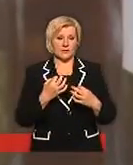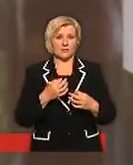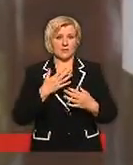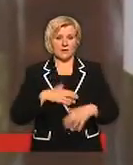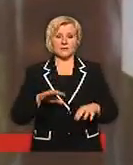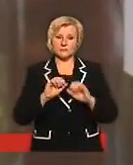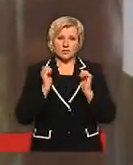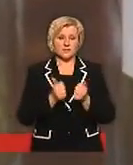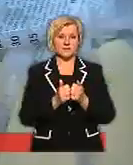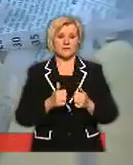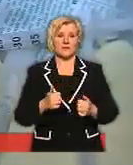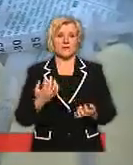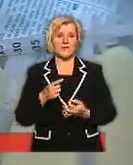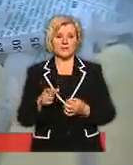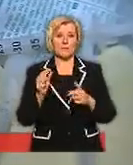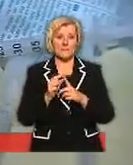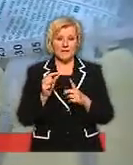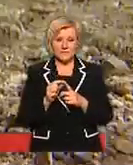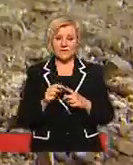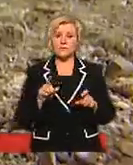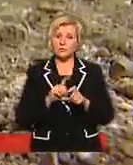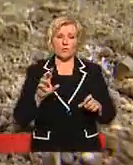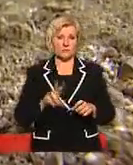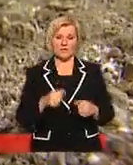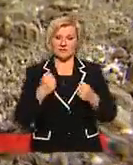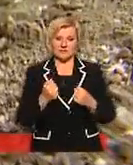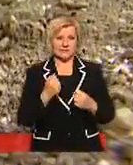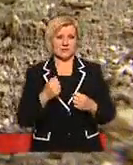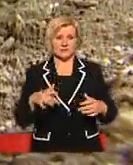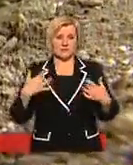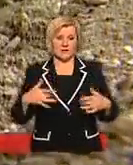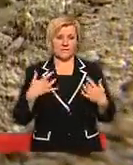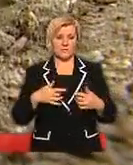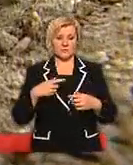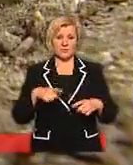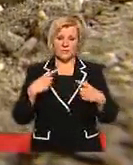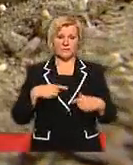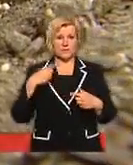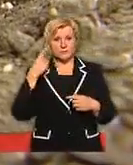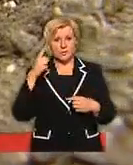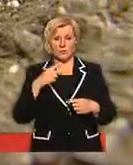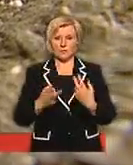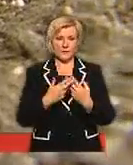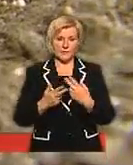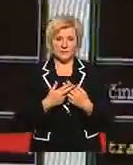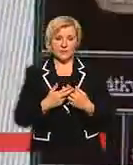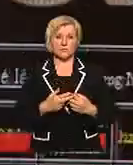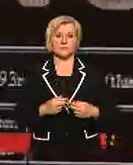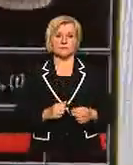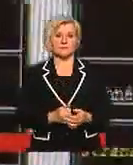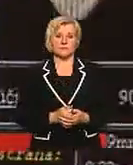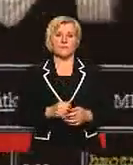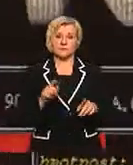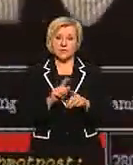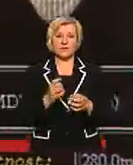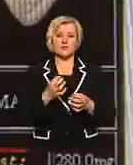zpřísnění zejména u pervitinu, který sebou nese velké množství zdravotních, sociálních a kriminologických rizik pro Českou republiku. Určení